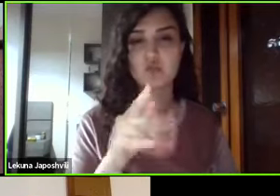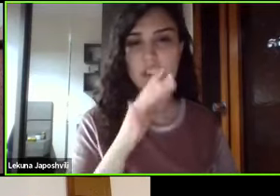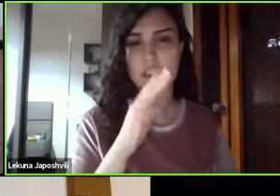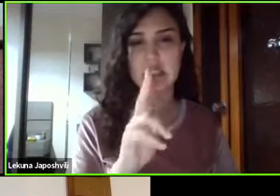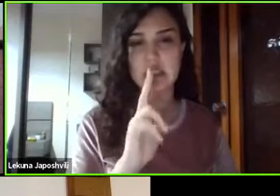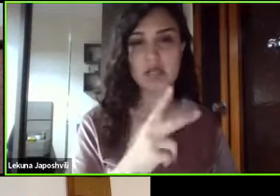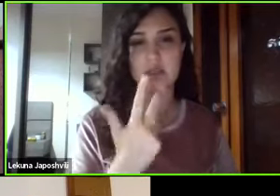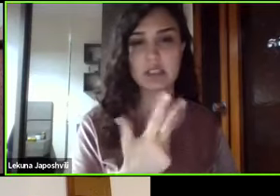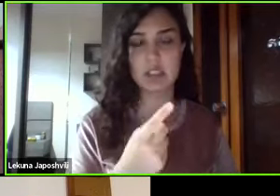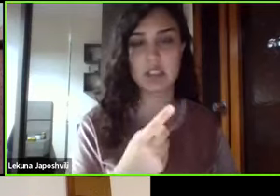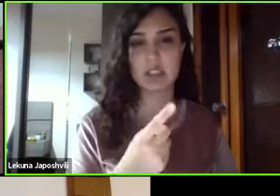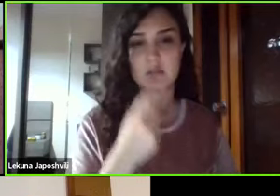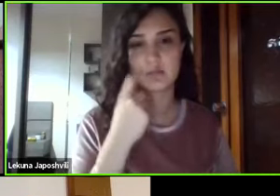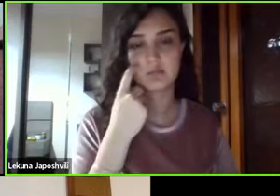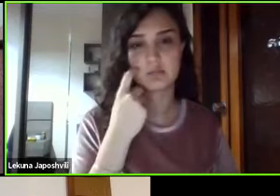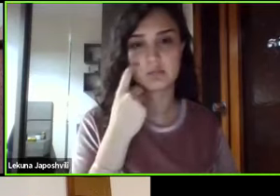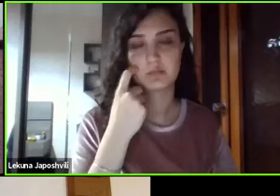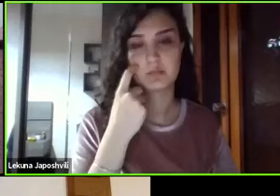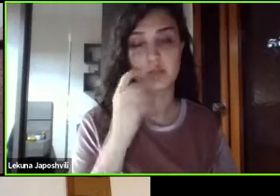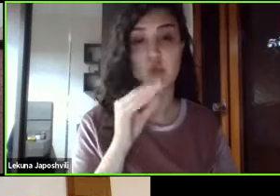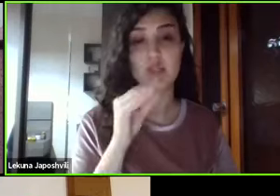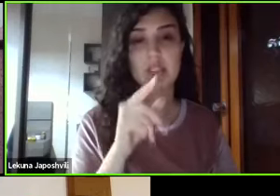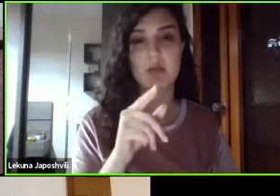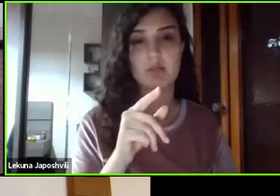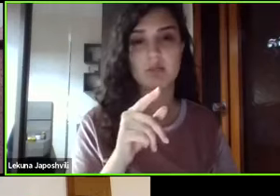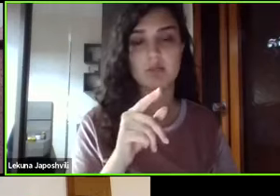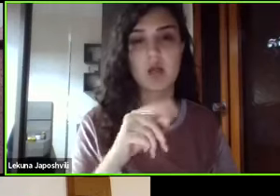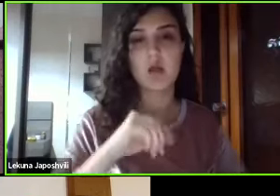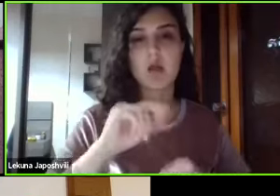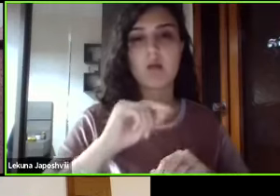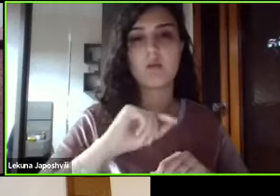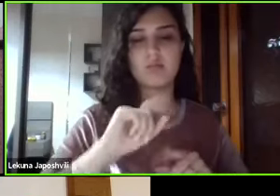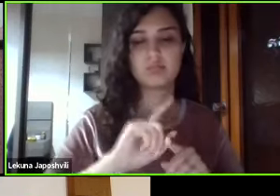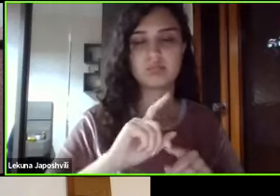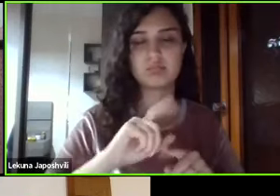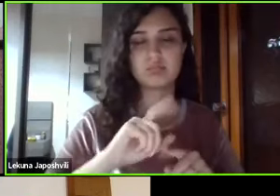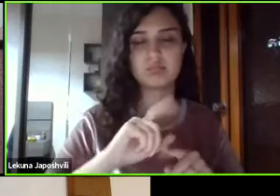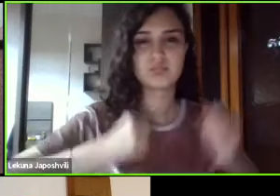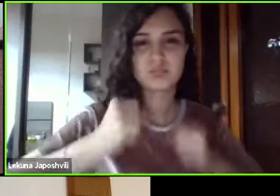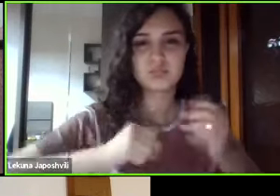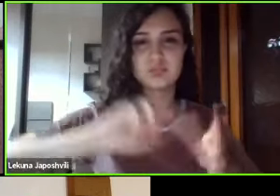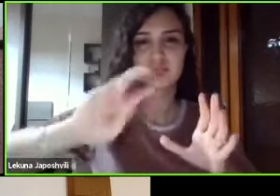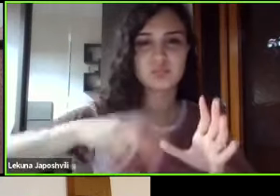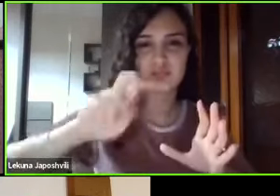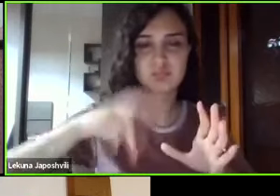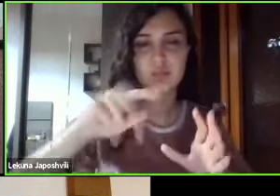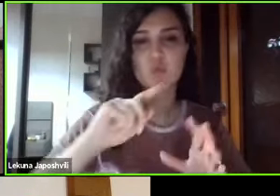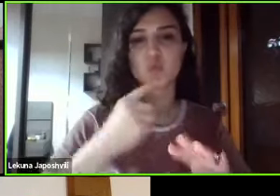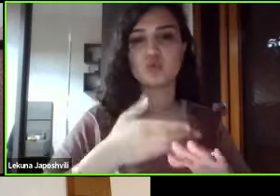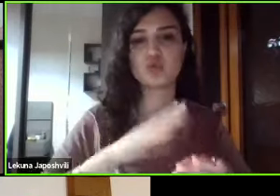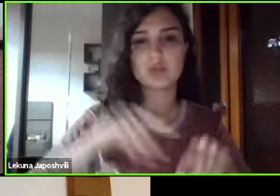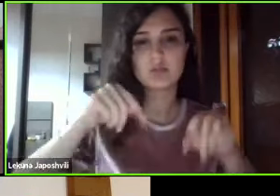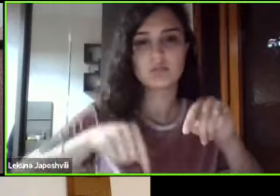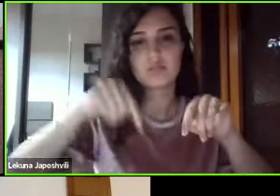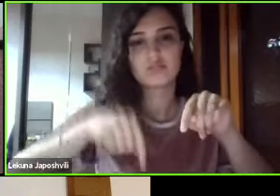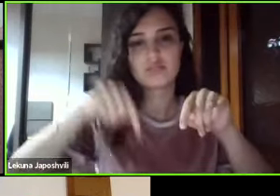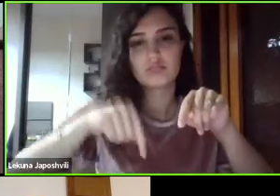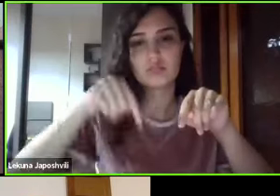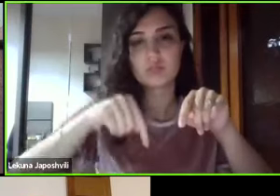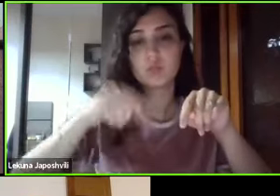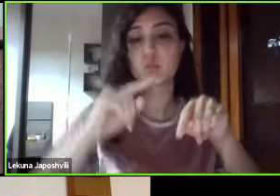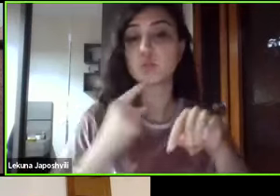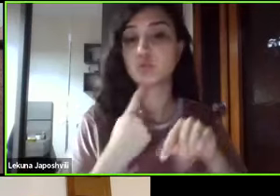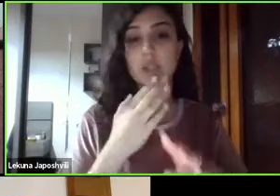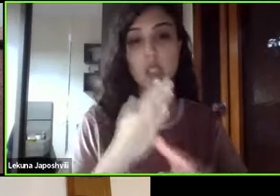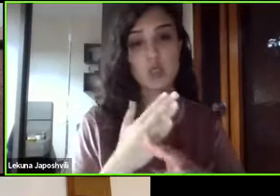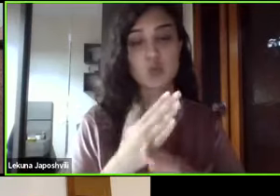წელი. როცა მსხვილი მოტორიკაც გასაუმჯობესებელია, მაგალითად უჭირს ასკინკილით ხტომა, არსებობს თუ